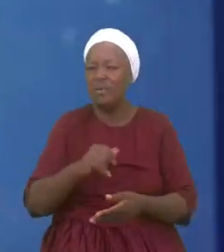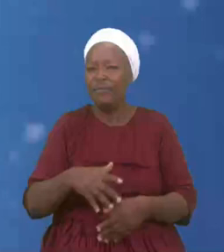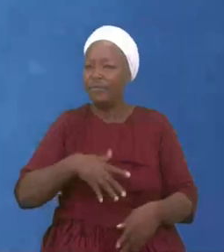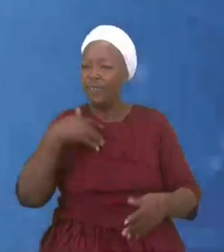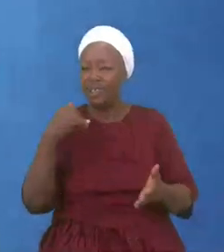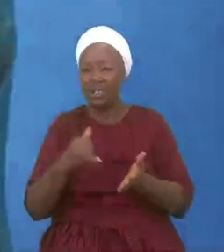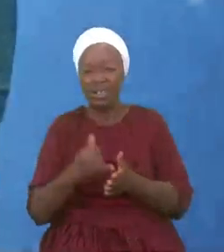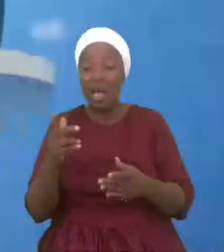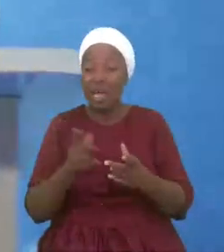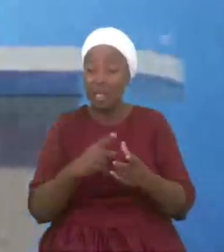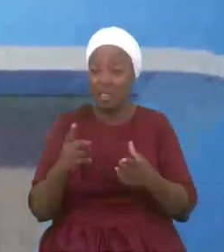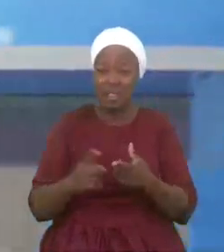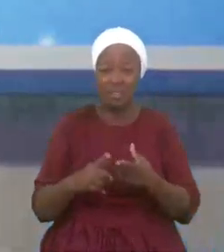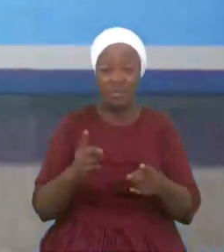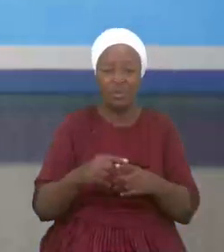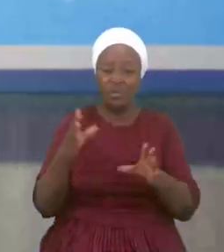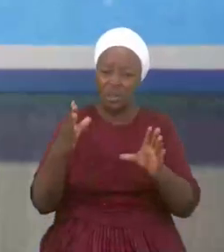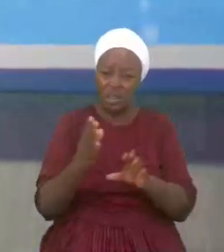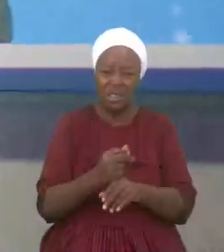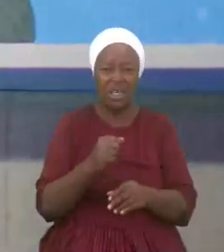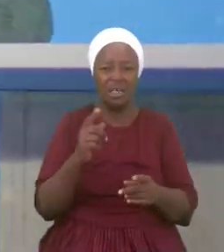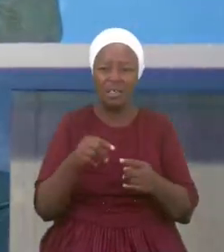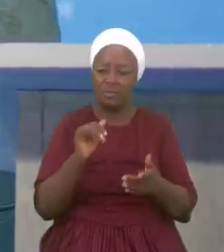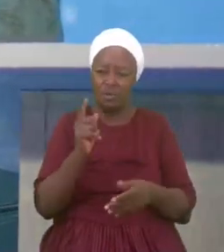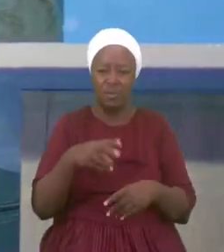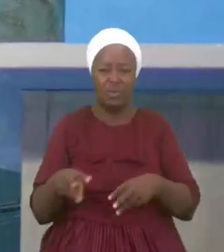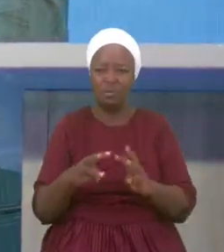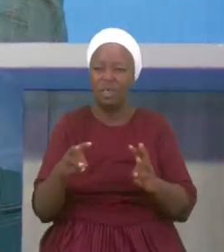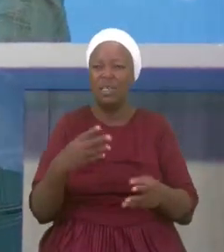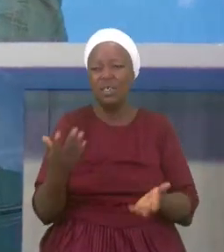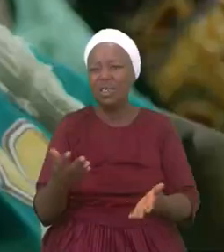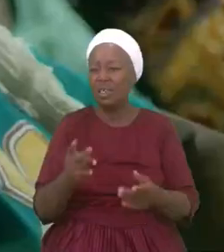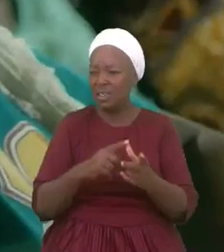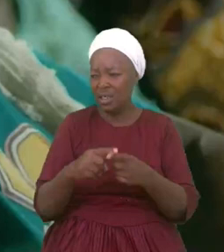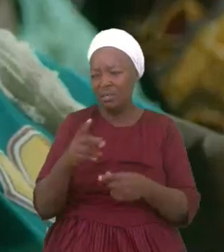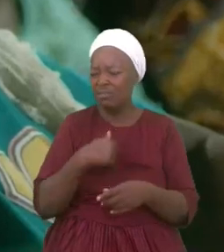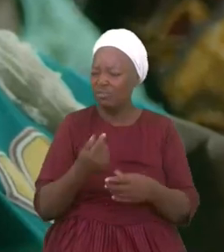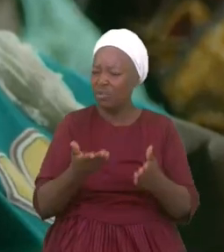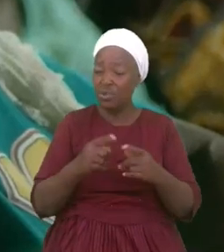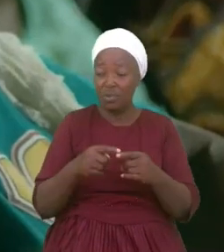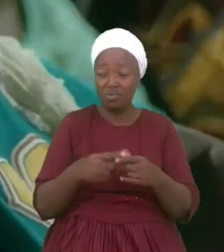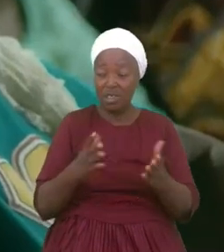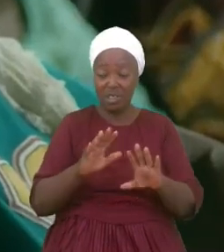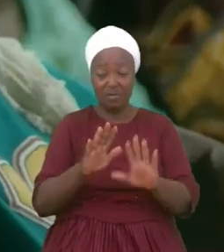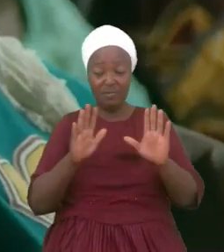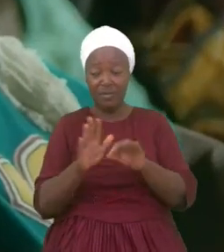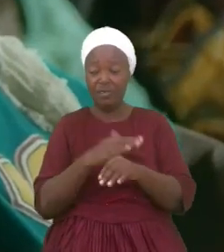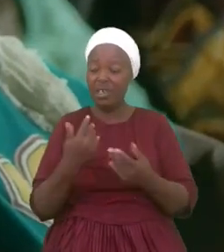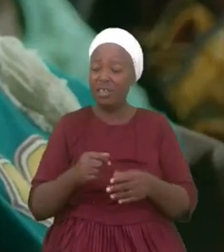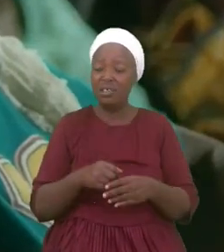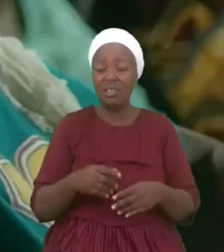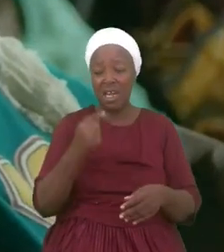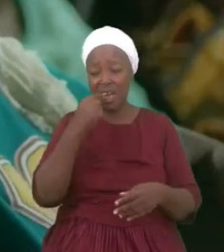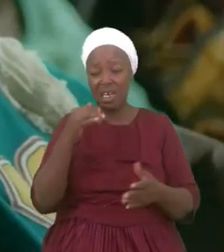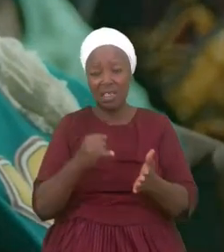mon jus moi je ne fais mais celui-ci il est malade à la mort même